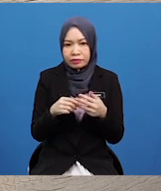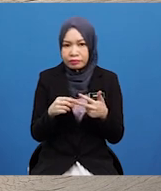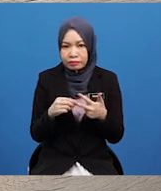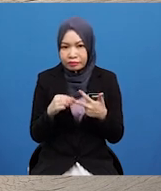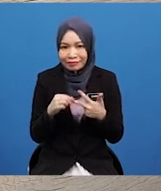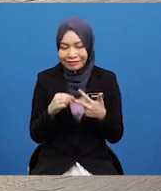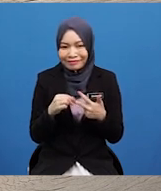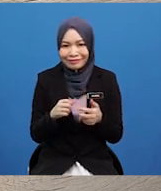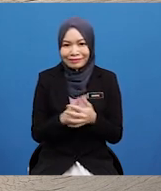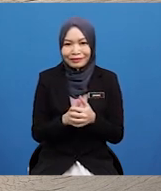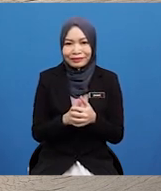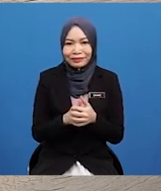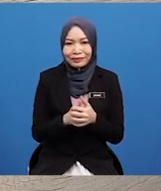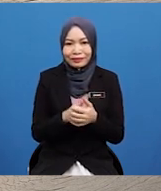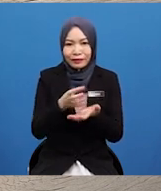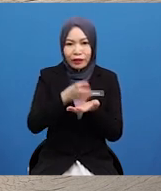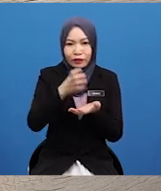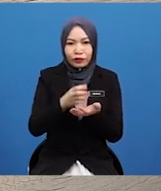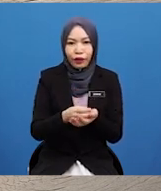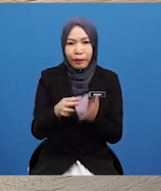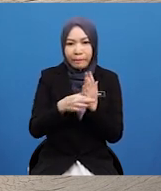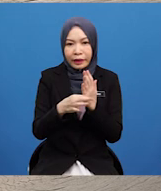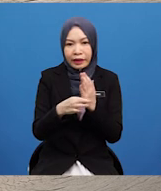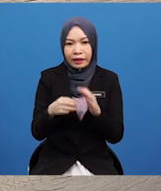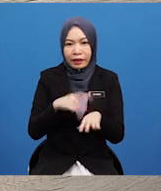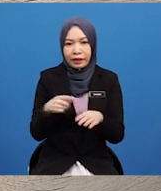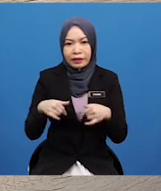merupakan pengunjung pameran seni yang ke-100.